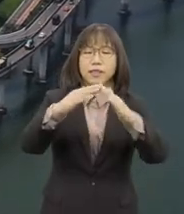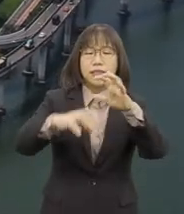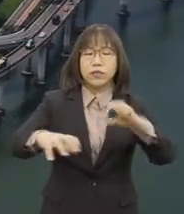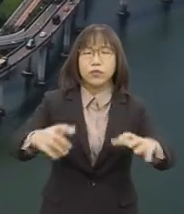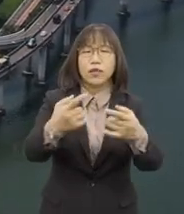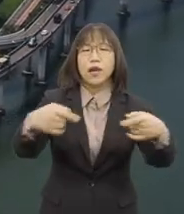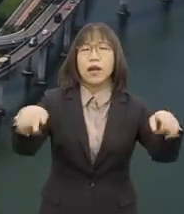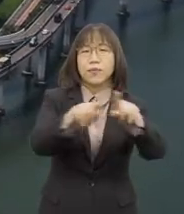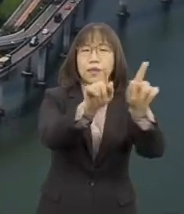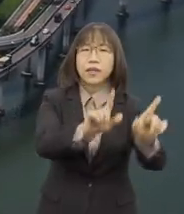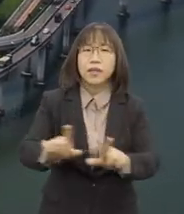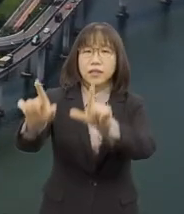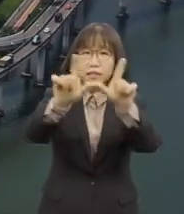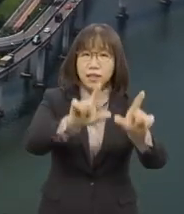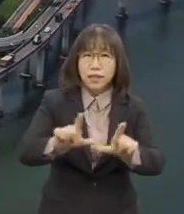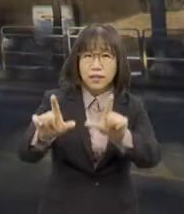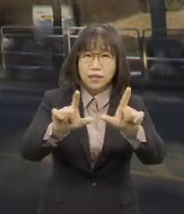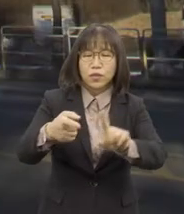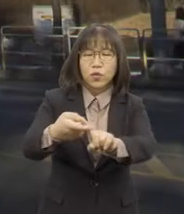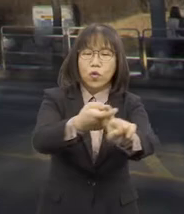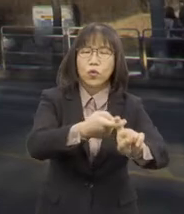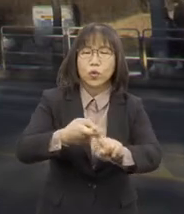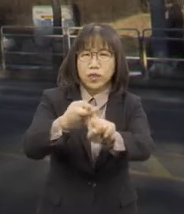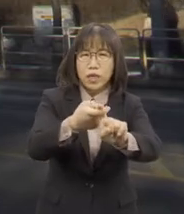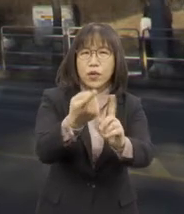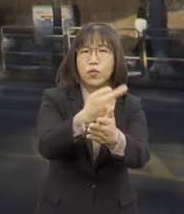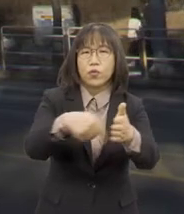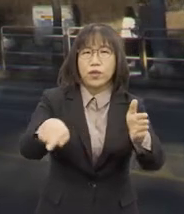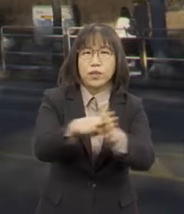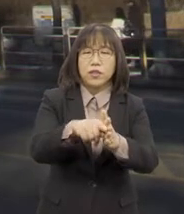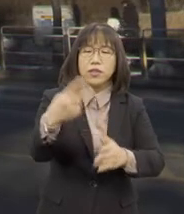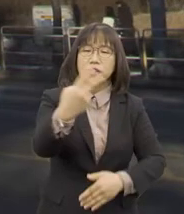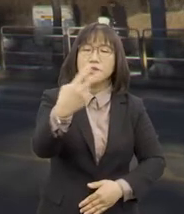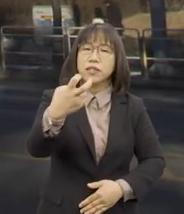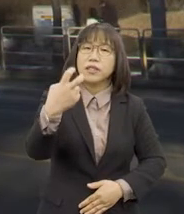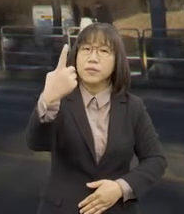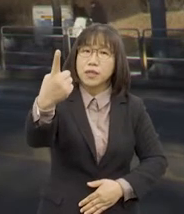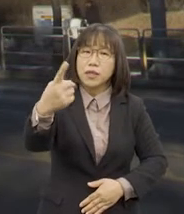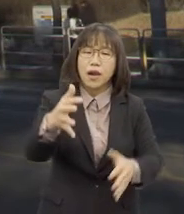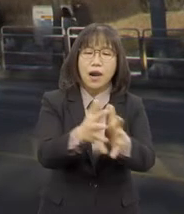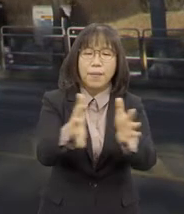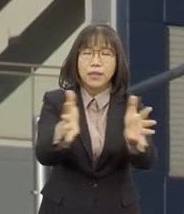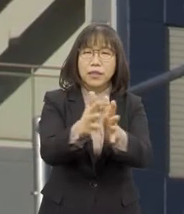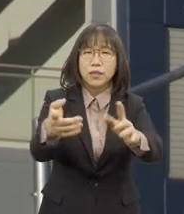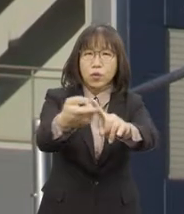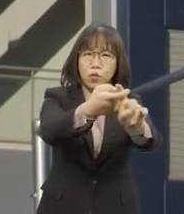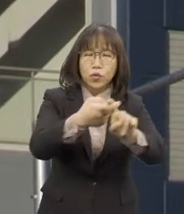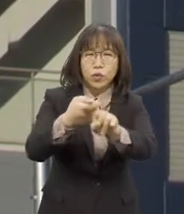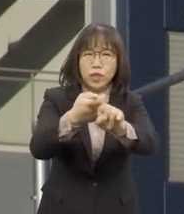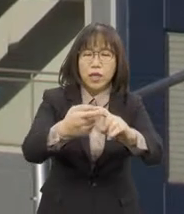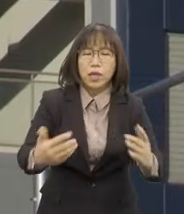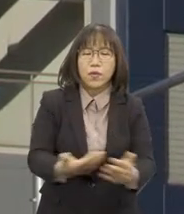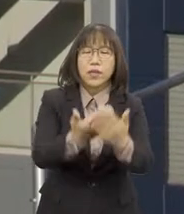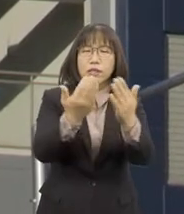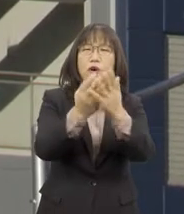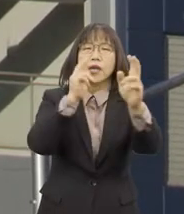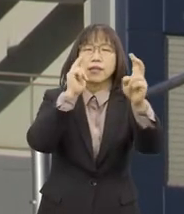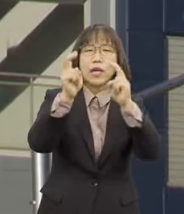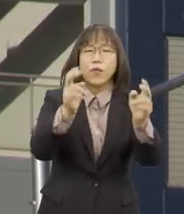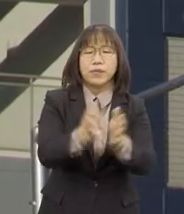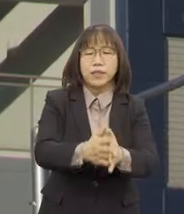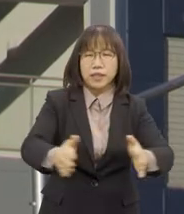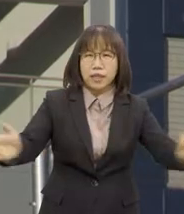강서구는 이웃과 더불어 사는 건강한 주거 공동체 조성의 일환으로 2021년 아파트 공동체 활성화